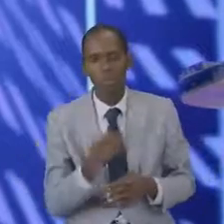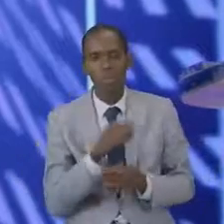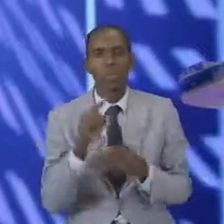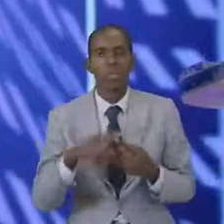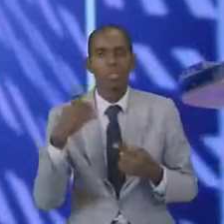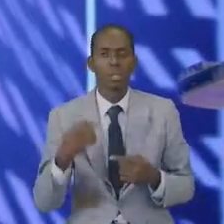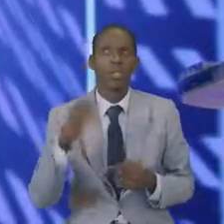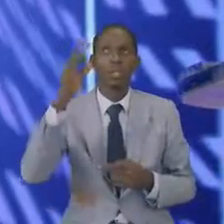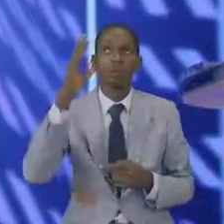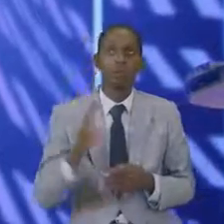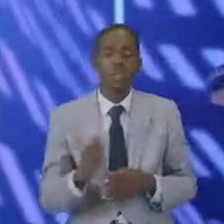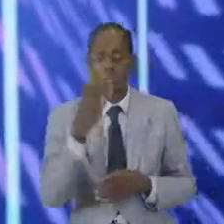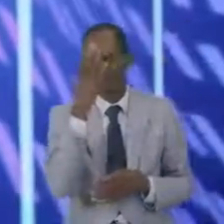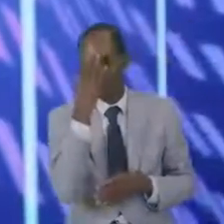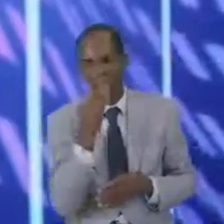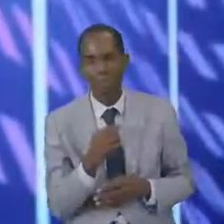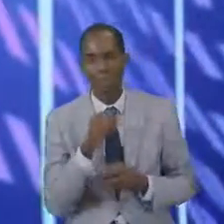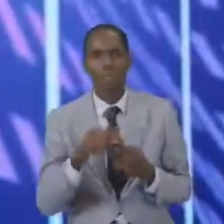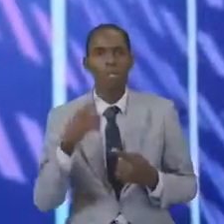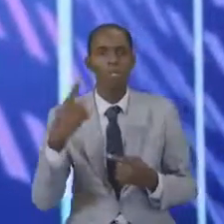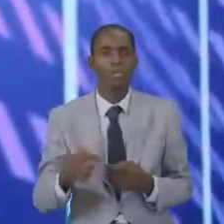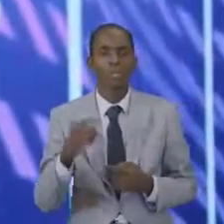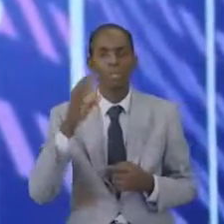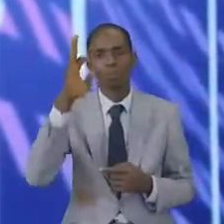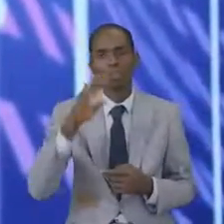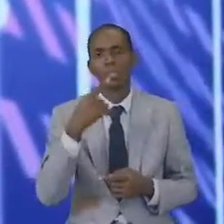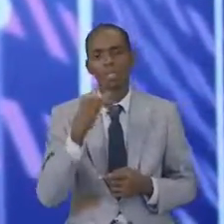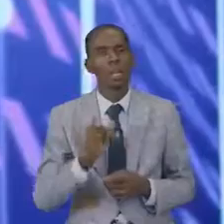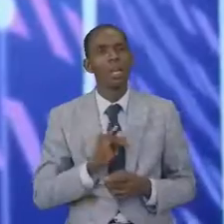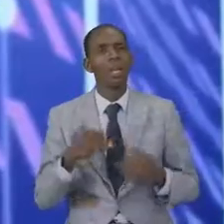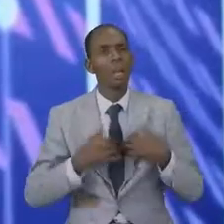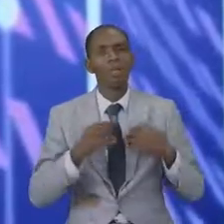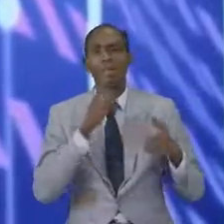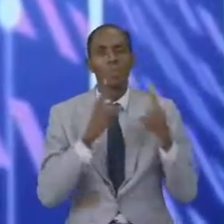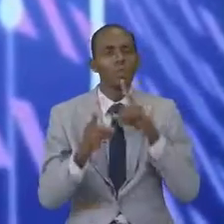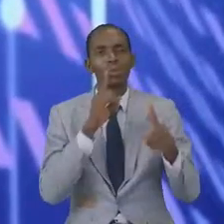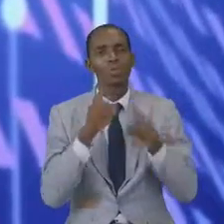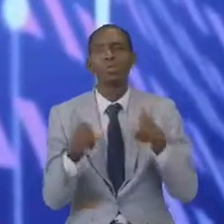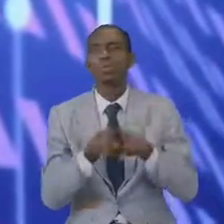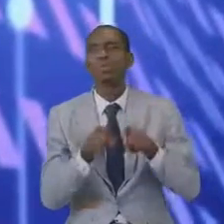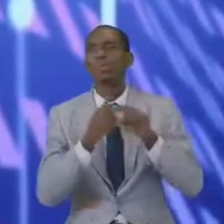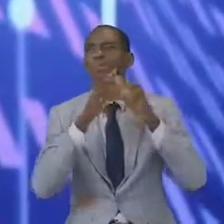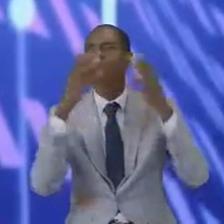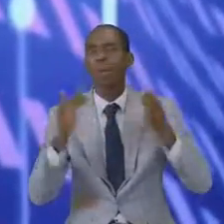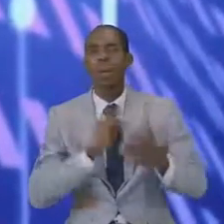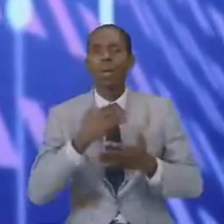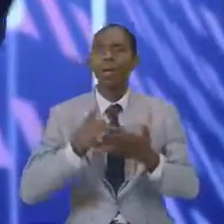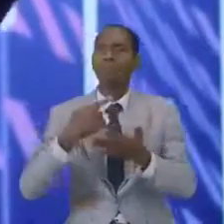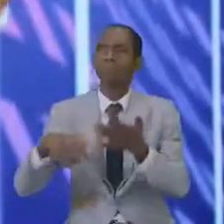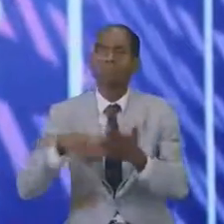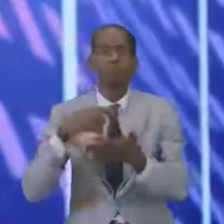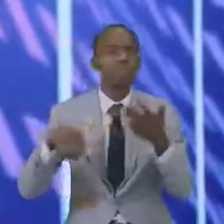que le ministre dorment pendant que le ministre dise je parle depuis longtemps beaucoup j'ai trop parlé j'ai trop